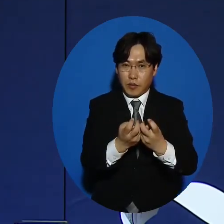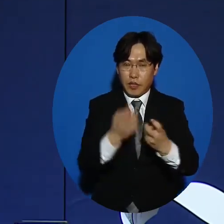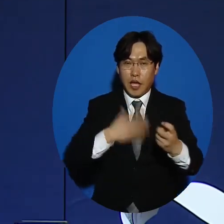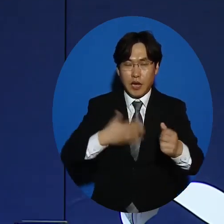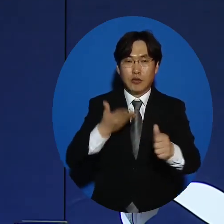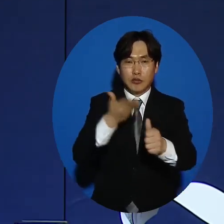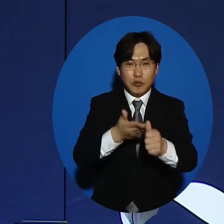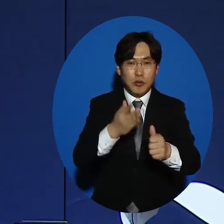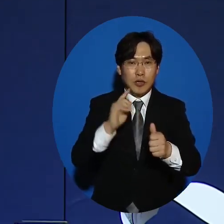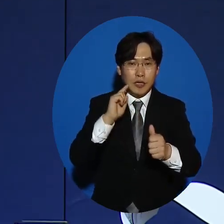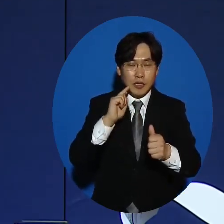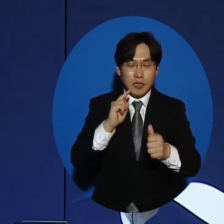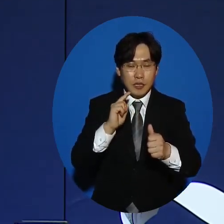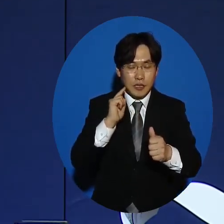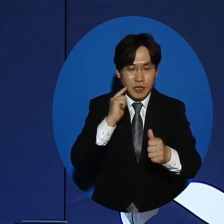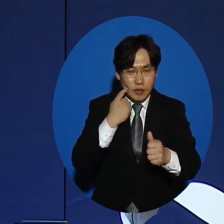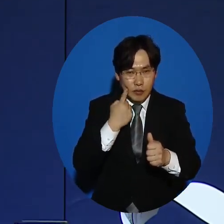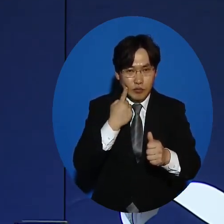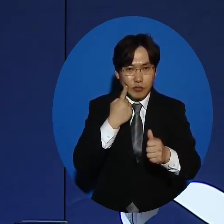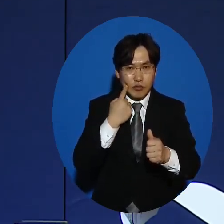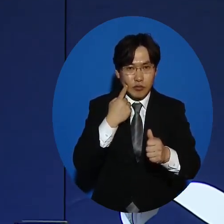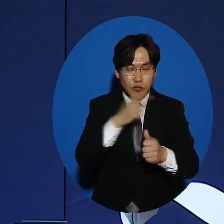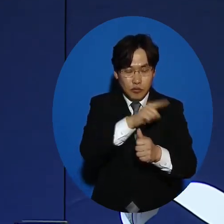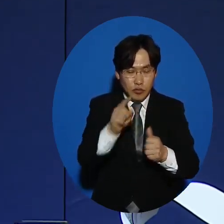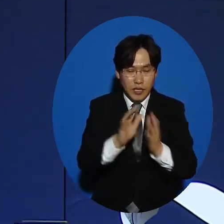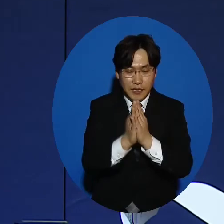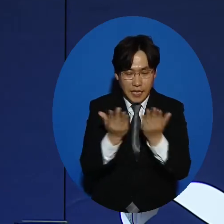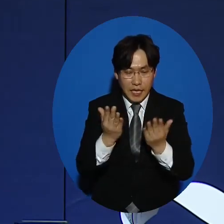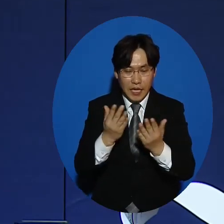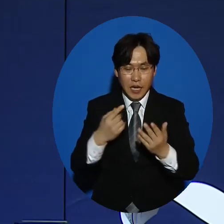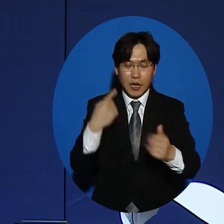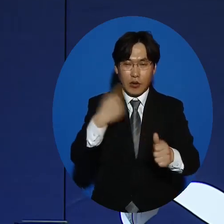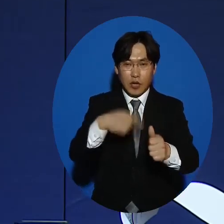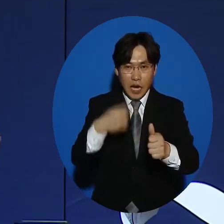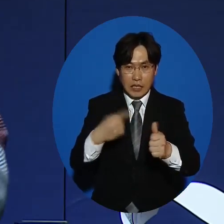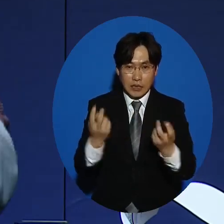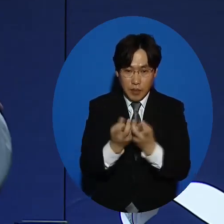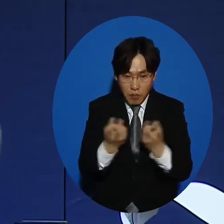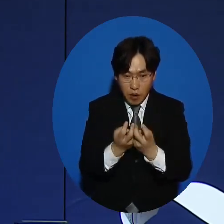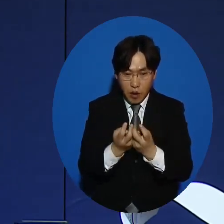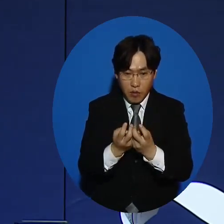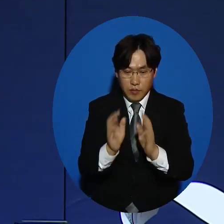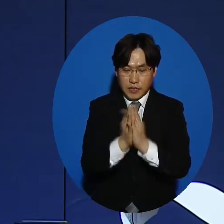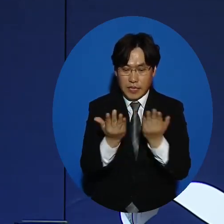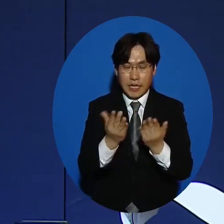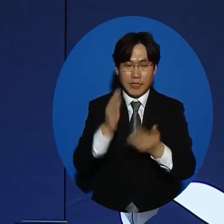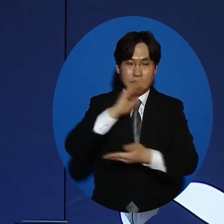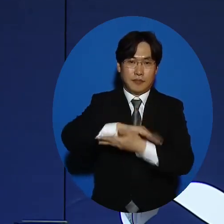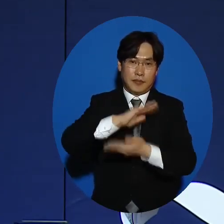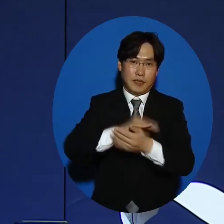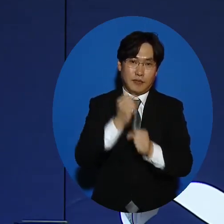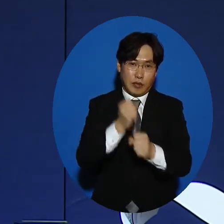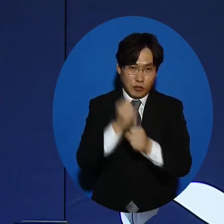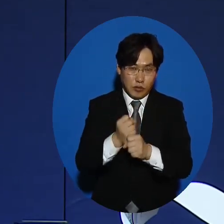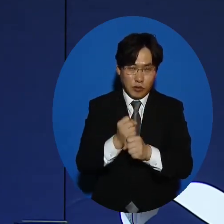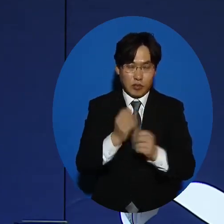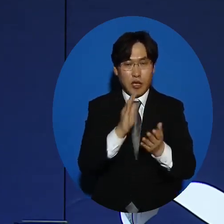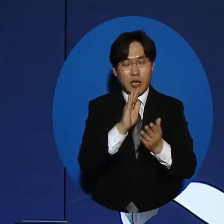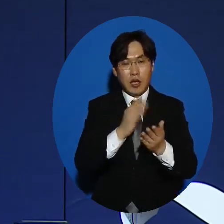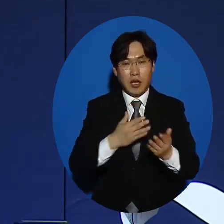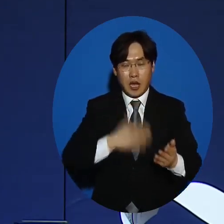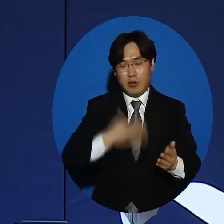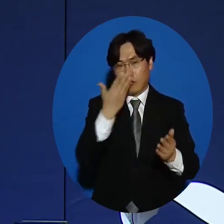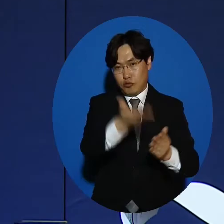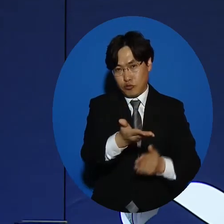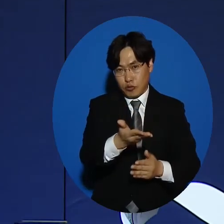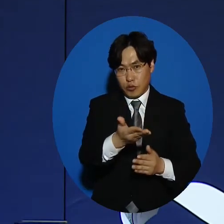좀 이쁘게 또 교구로 만들 수 있잖아요. 그래서 그것도 훈련이 필요하거든요. 이제 이러한 것들을 좀 프로그램화